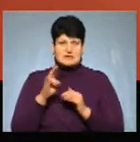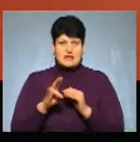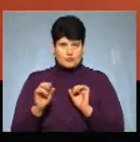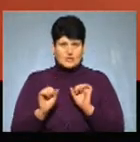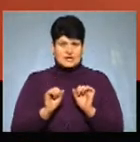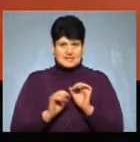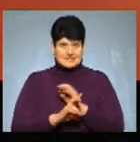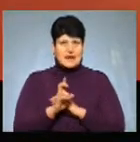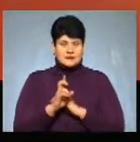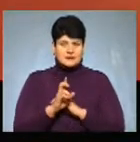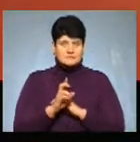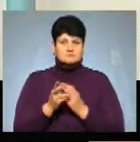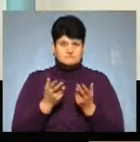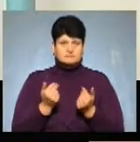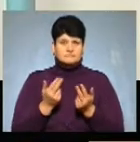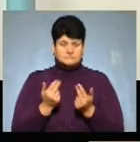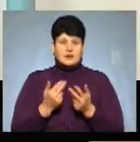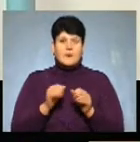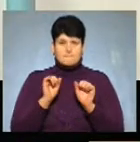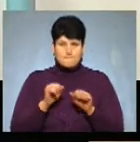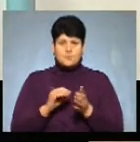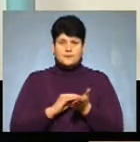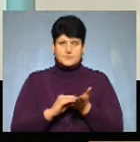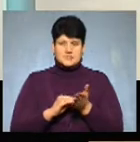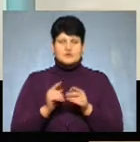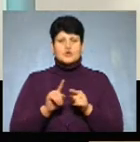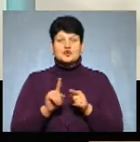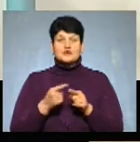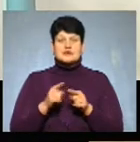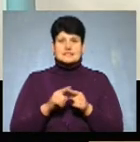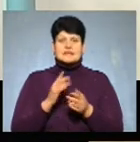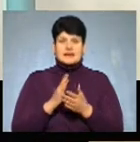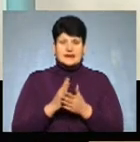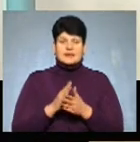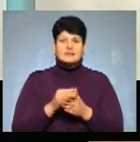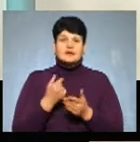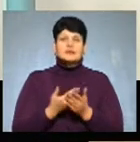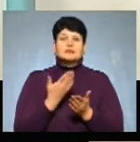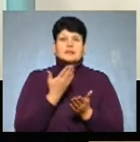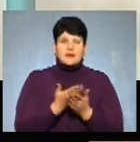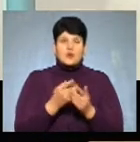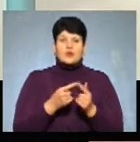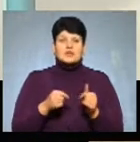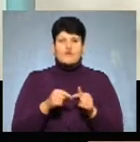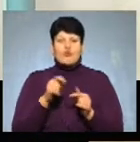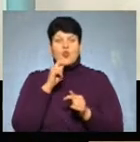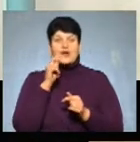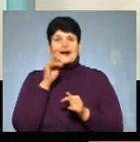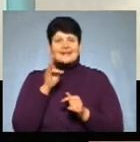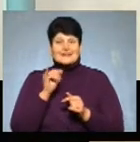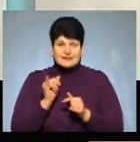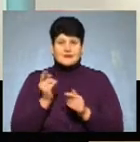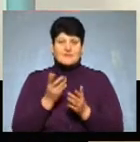Церкви? Так, вони можуть зазначати, що це є така-то релігійна організація в